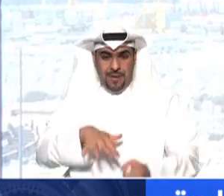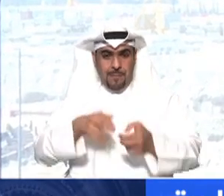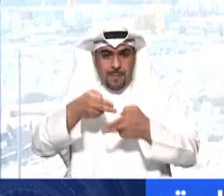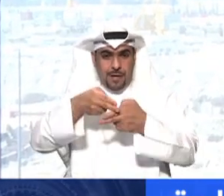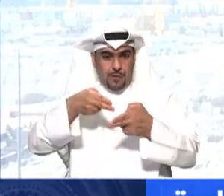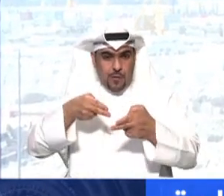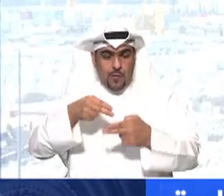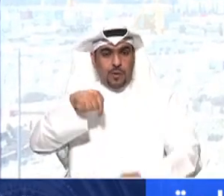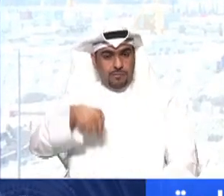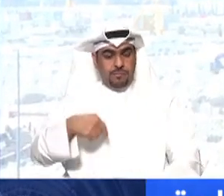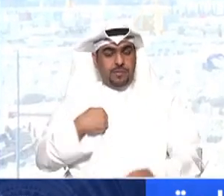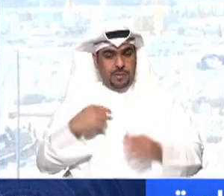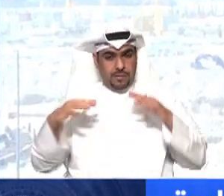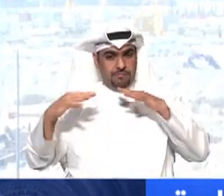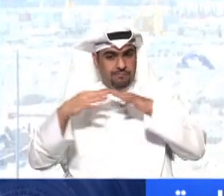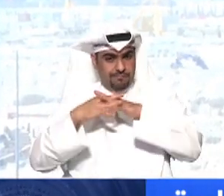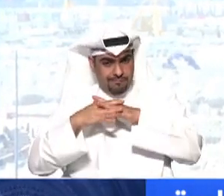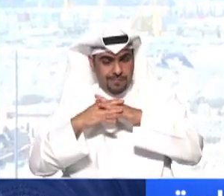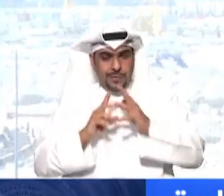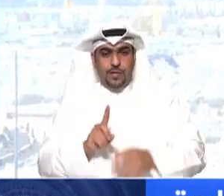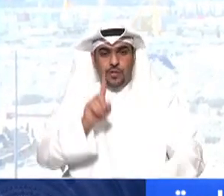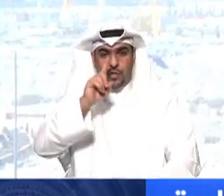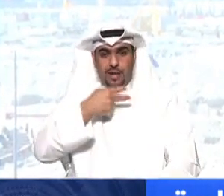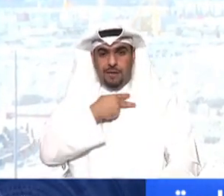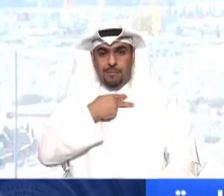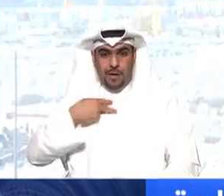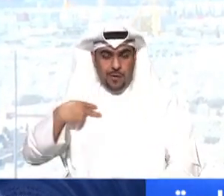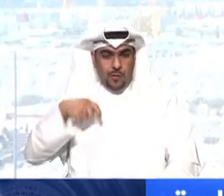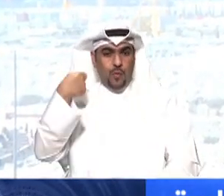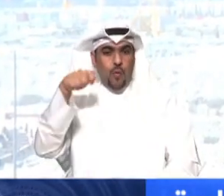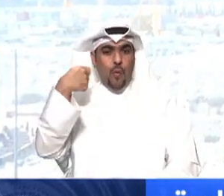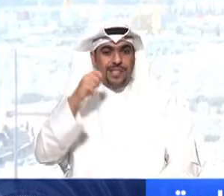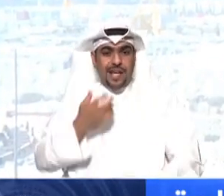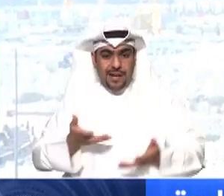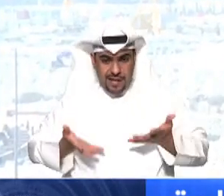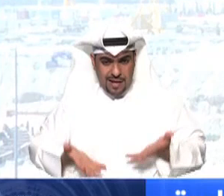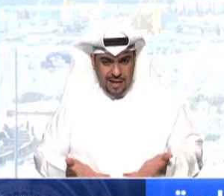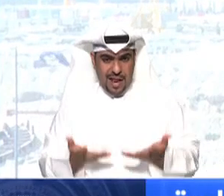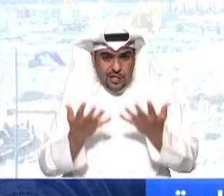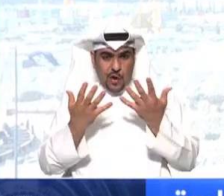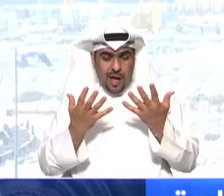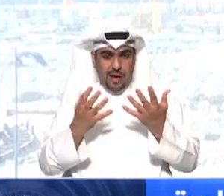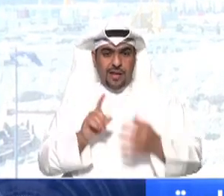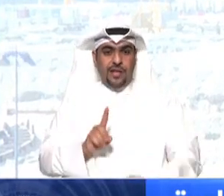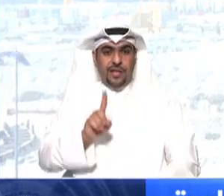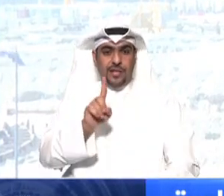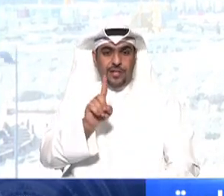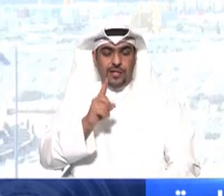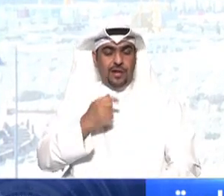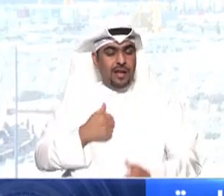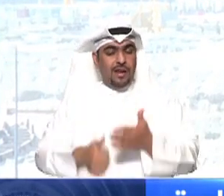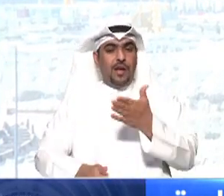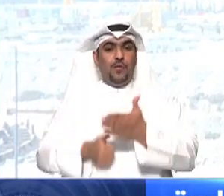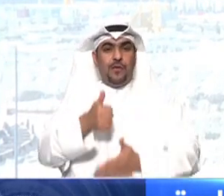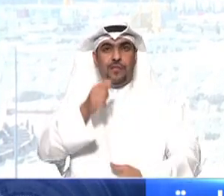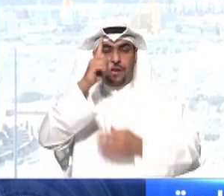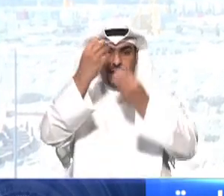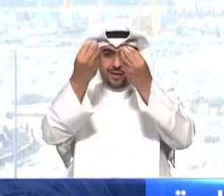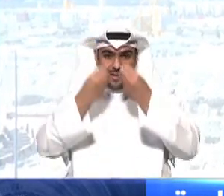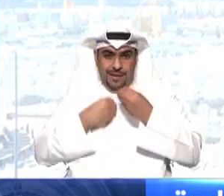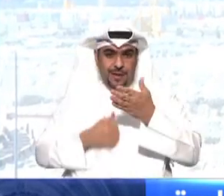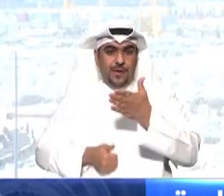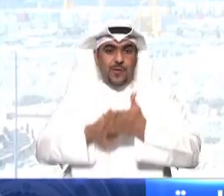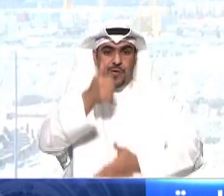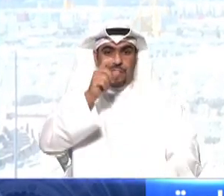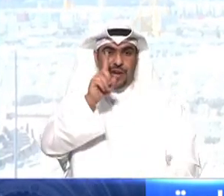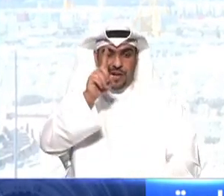مشاريعنا مشاريع استراتيجية وتدخل من ضمن يعني مشاريع التنمية، وإن شاء الله يوفقنا أن يعني ننفذ المشاريع هذه